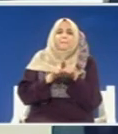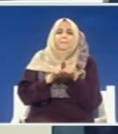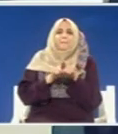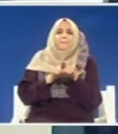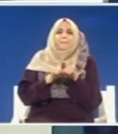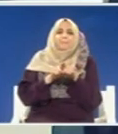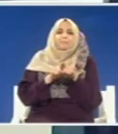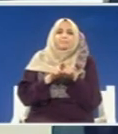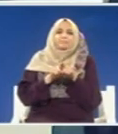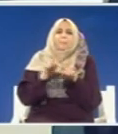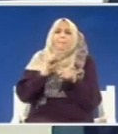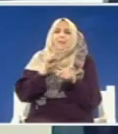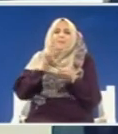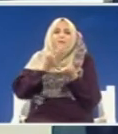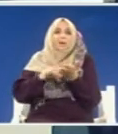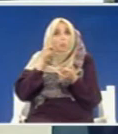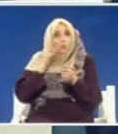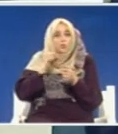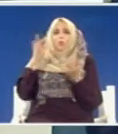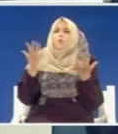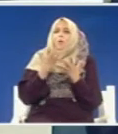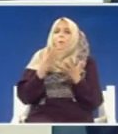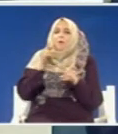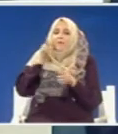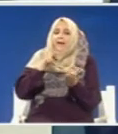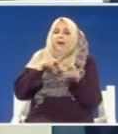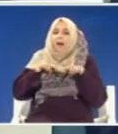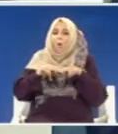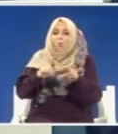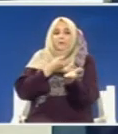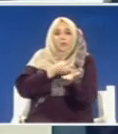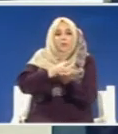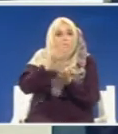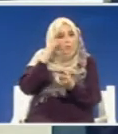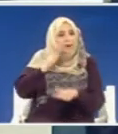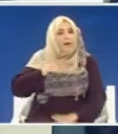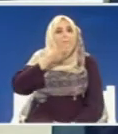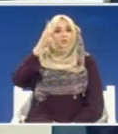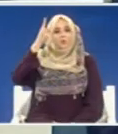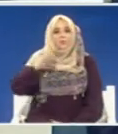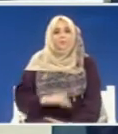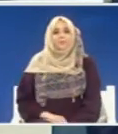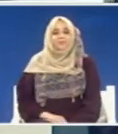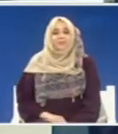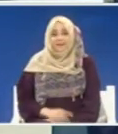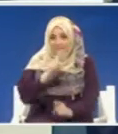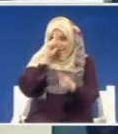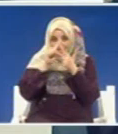فكيف يكون الطريق الصحيح لحب الله؟ عن حب